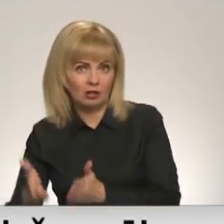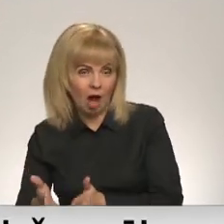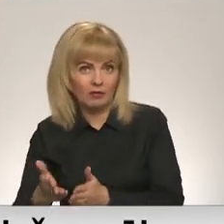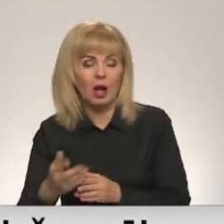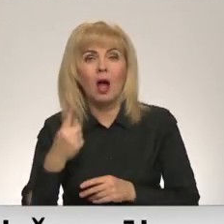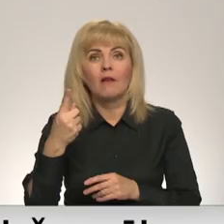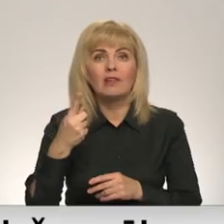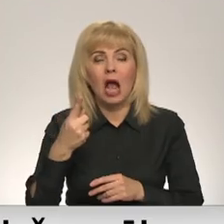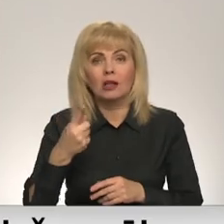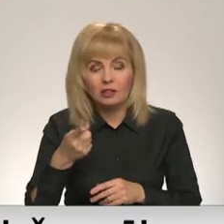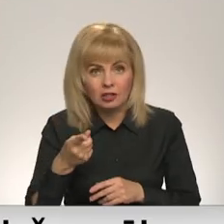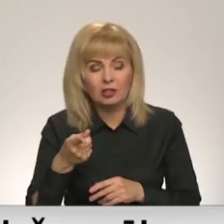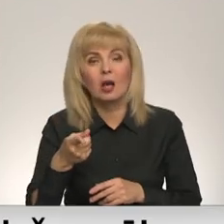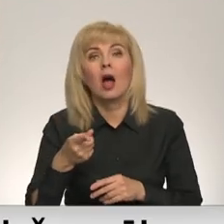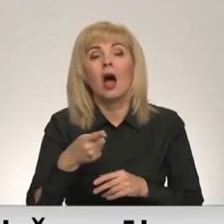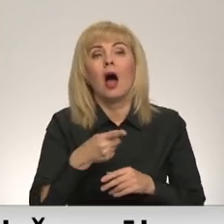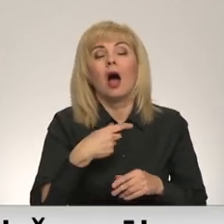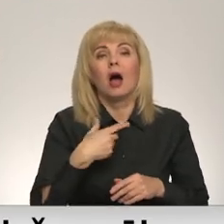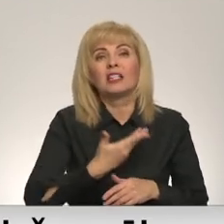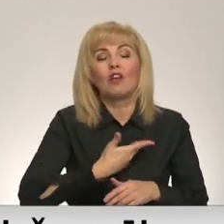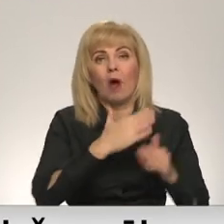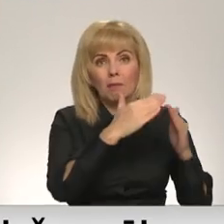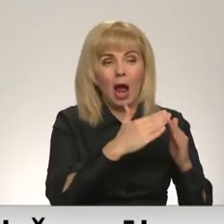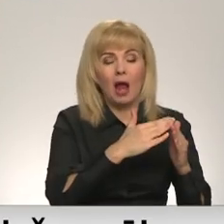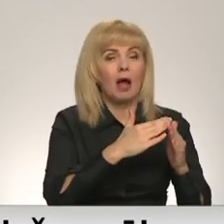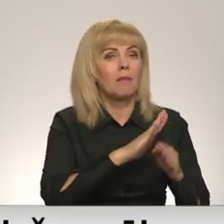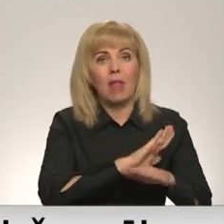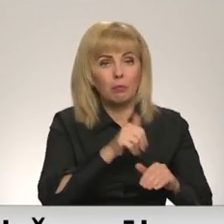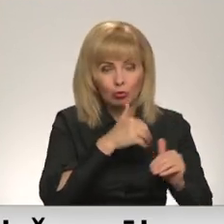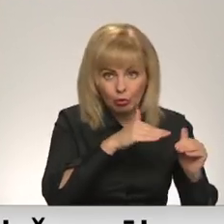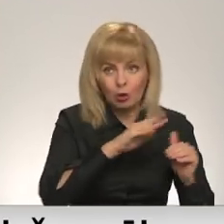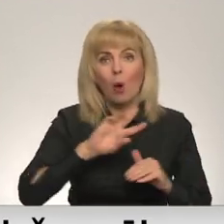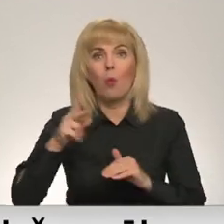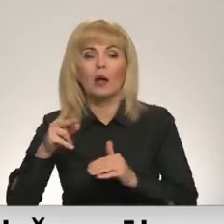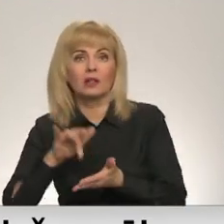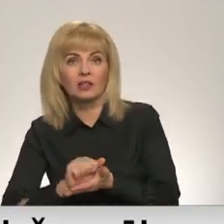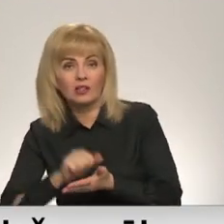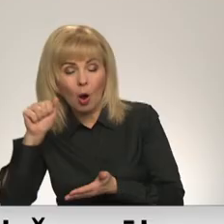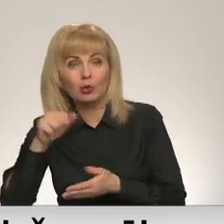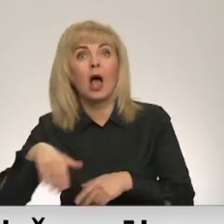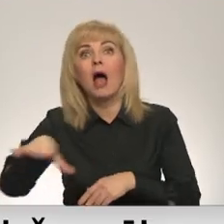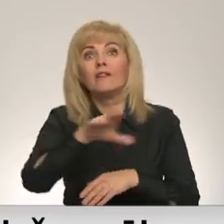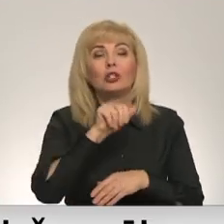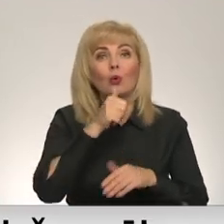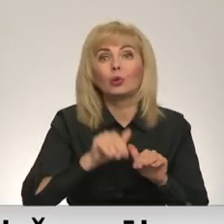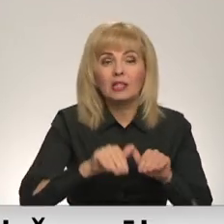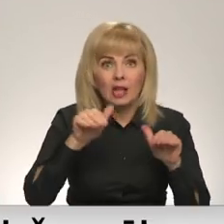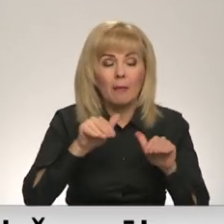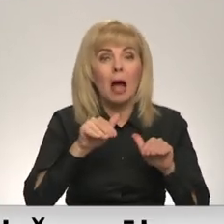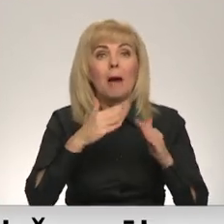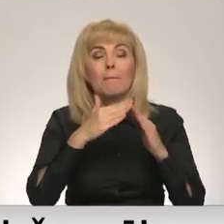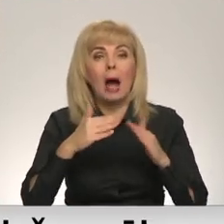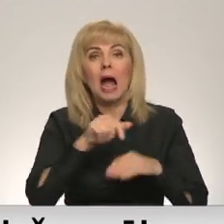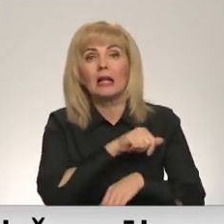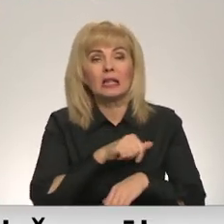Viens kooperatīvs nepeldēs, bet mēs peldēsim. Ūdens līmenis strauji ceļas. Tiem jau ir viss. Ūdens jau mājā līdz